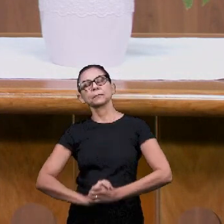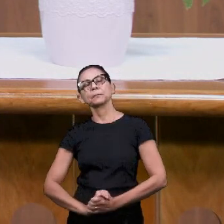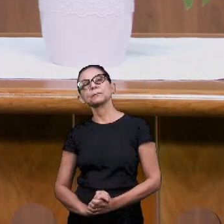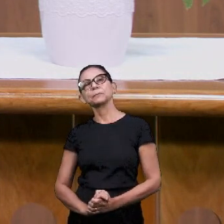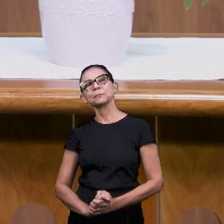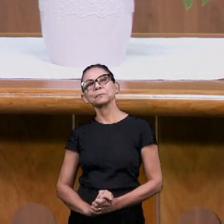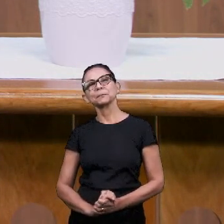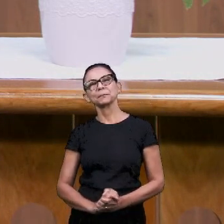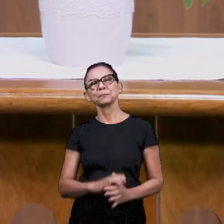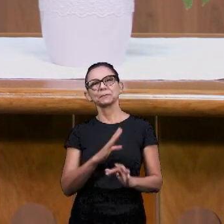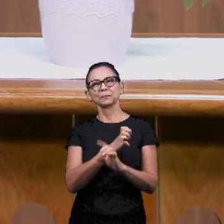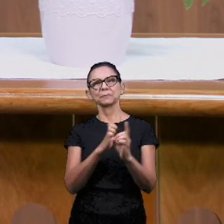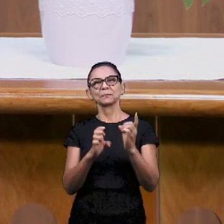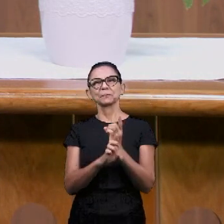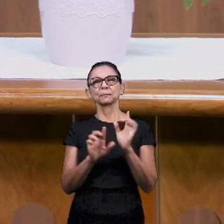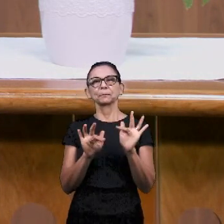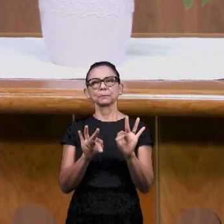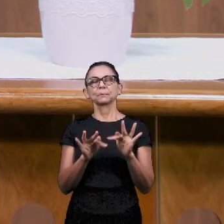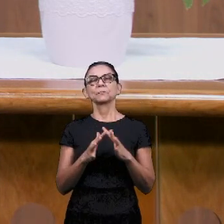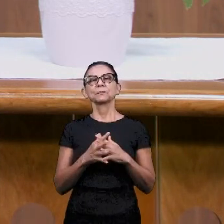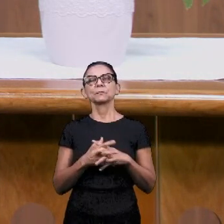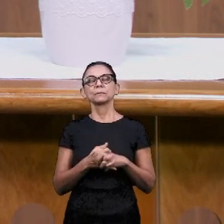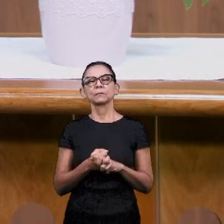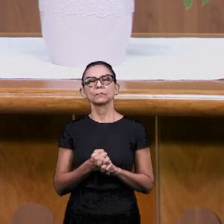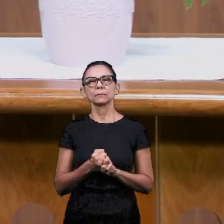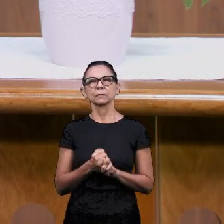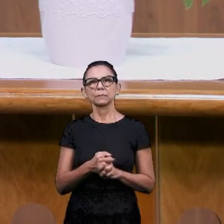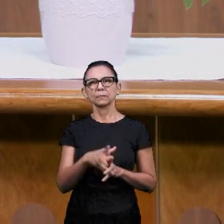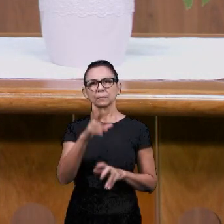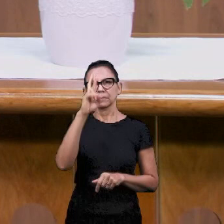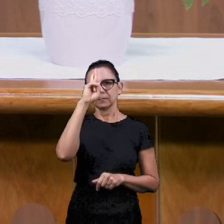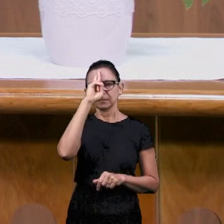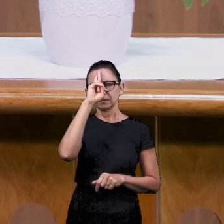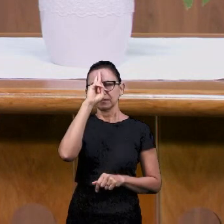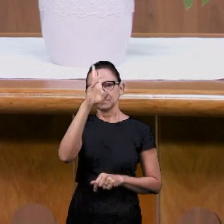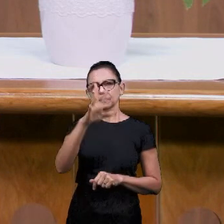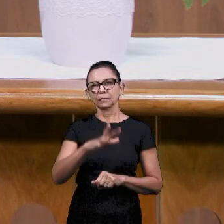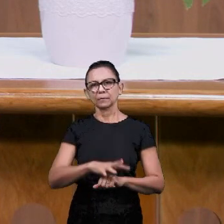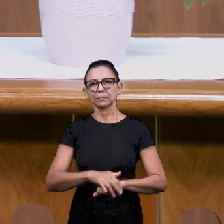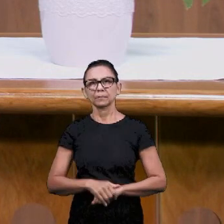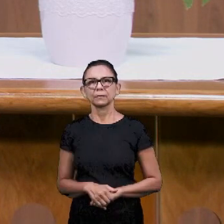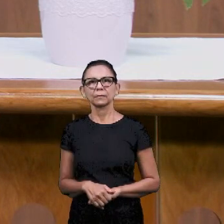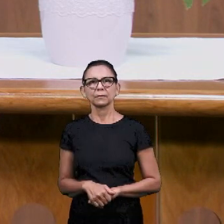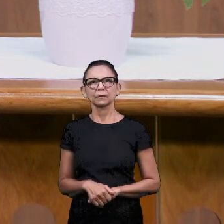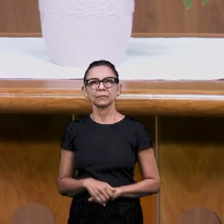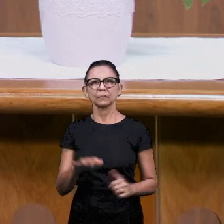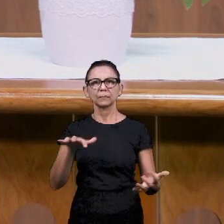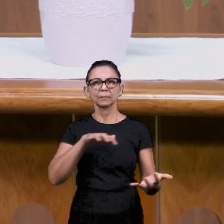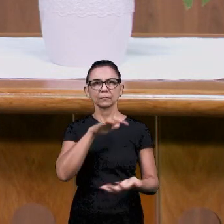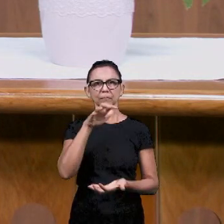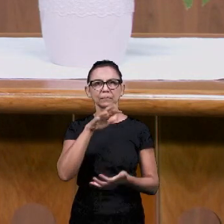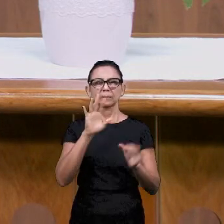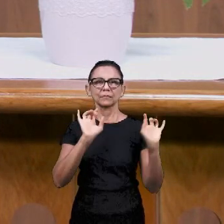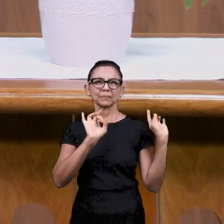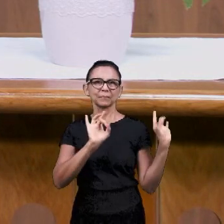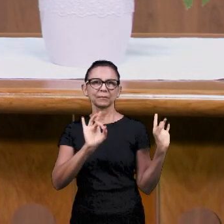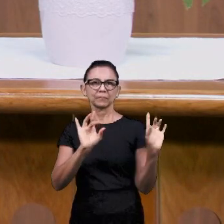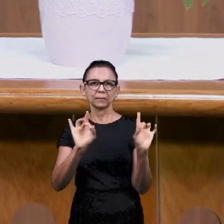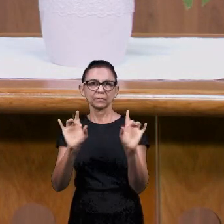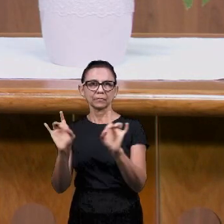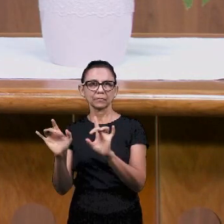biblique dominicale. Nous allons voir maintenant à midi une transmission spéciale, comme tous les dimanches, pour